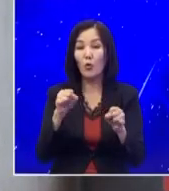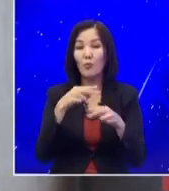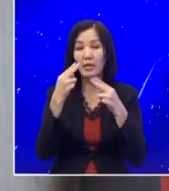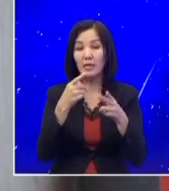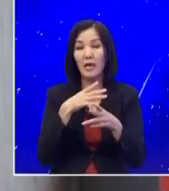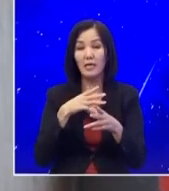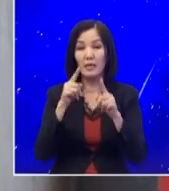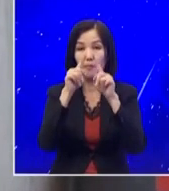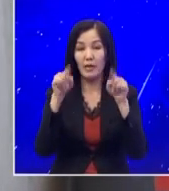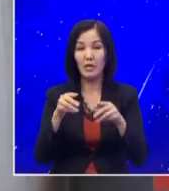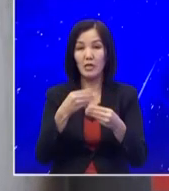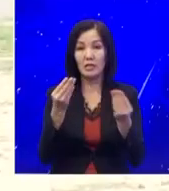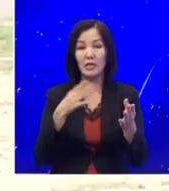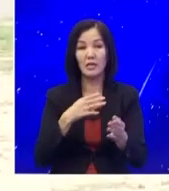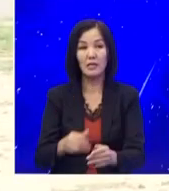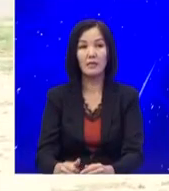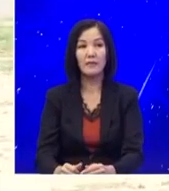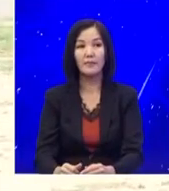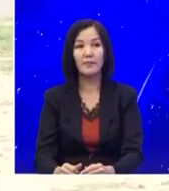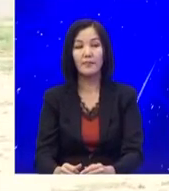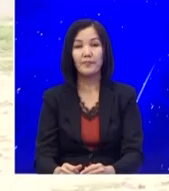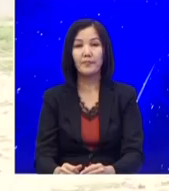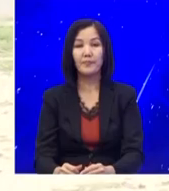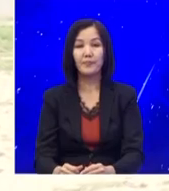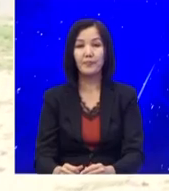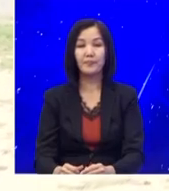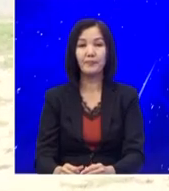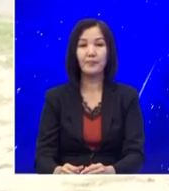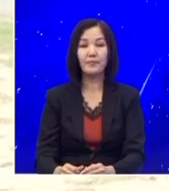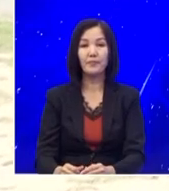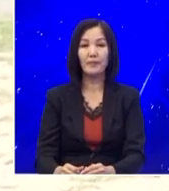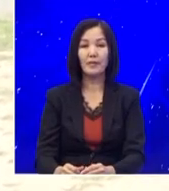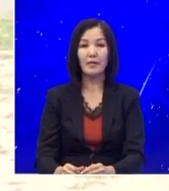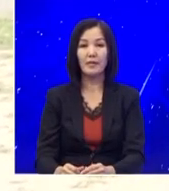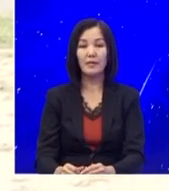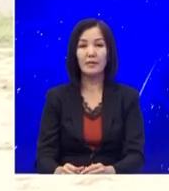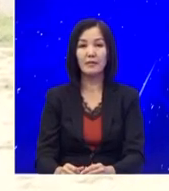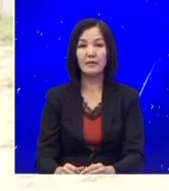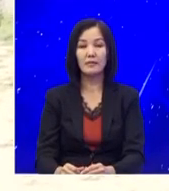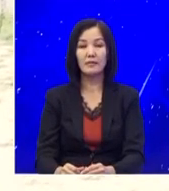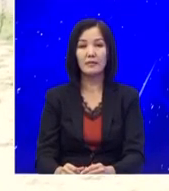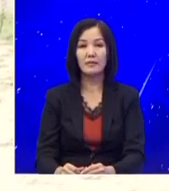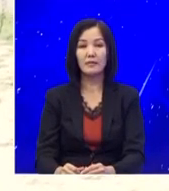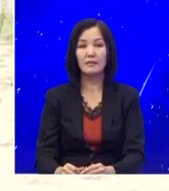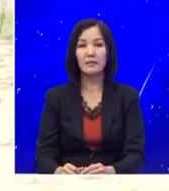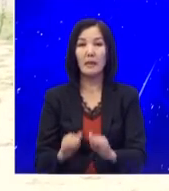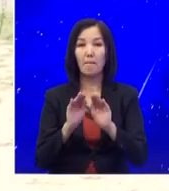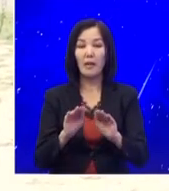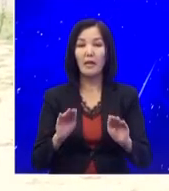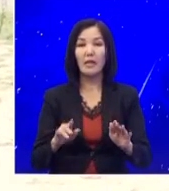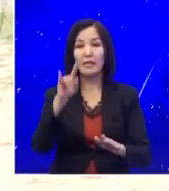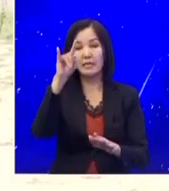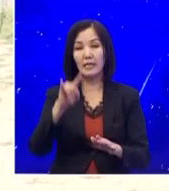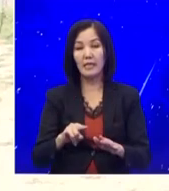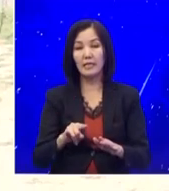жазылған парақтарын таратты. Падение детей из окон является основной причиной детского травматизма. Балалардың терезеден құлап